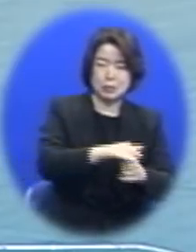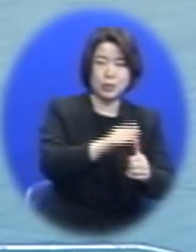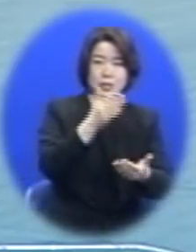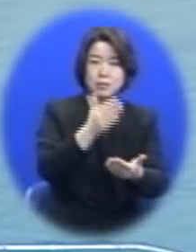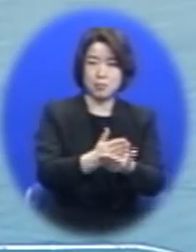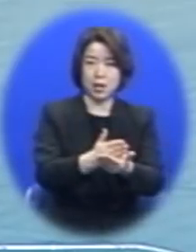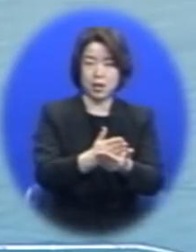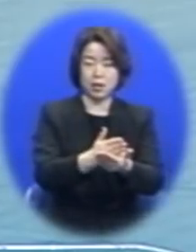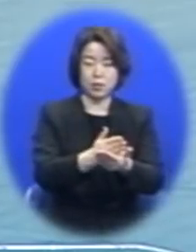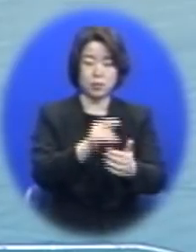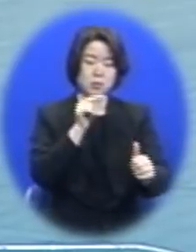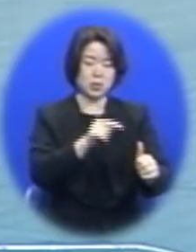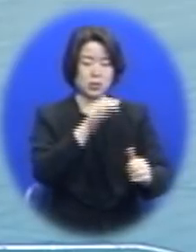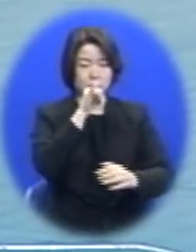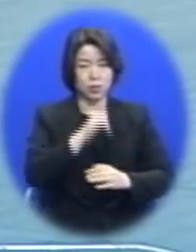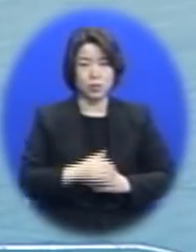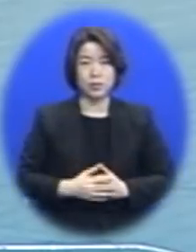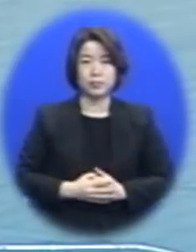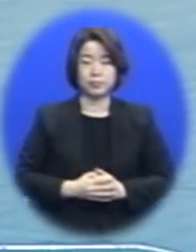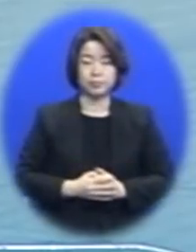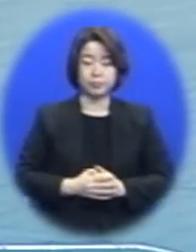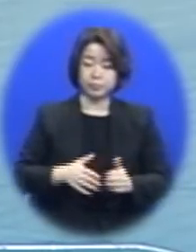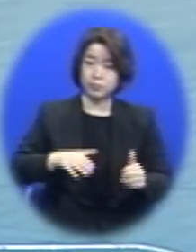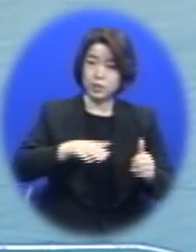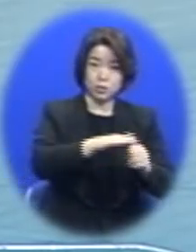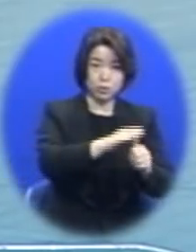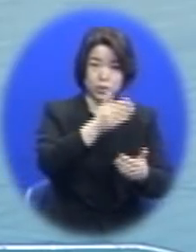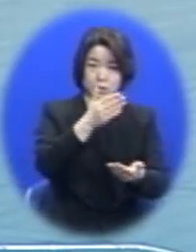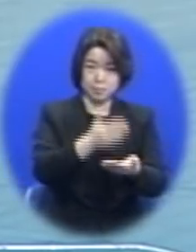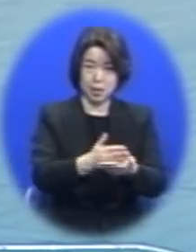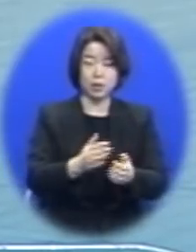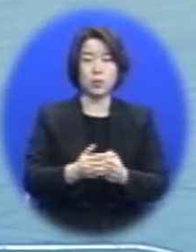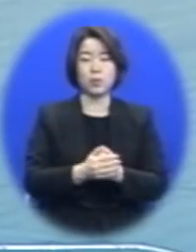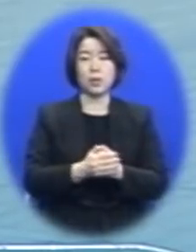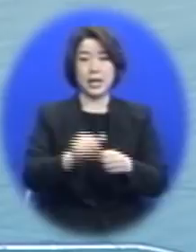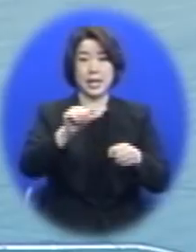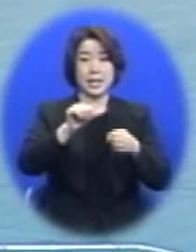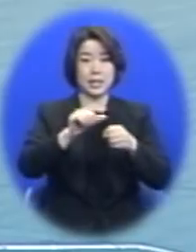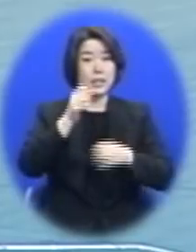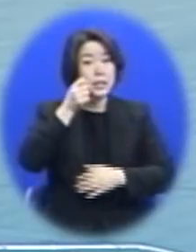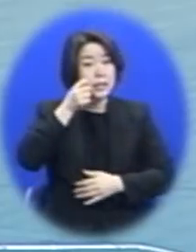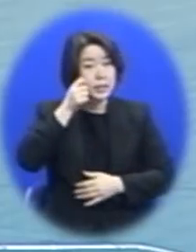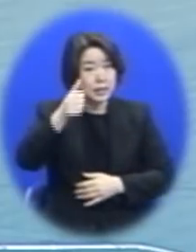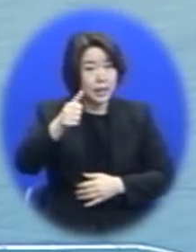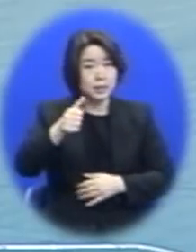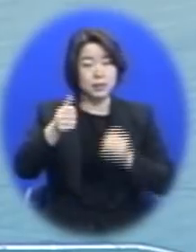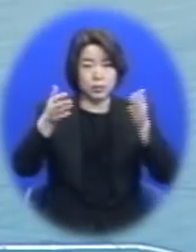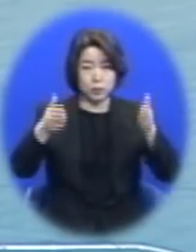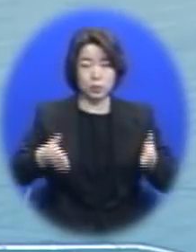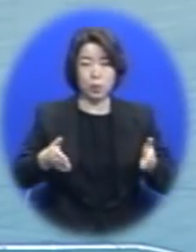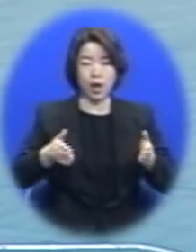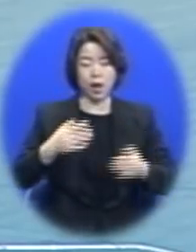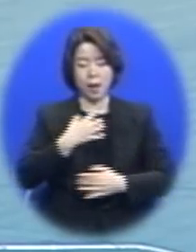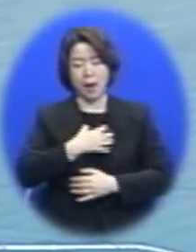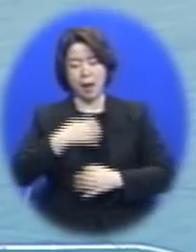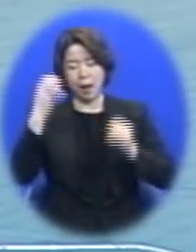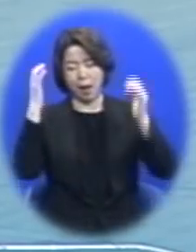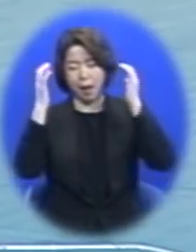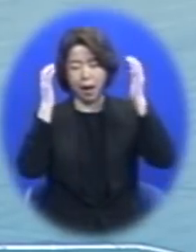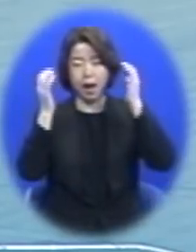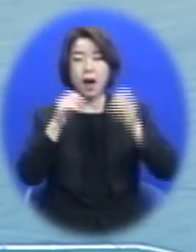하십니다 죽이지는 말고 5달 동안 괴롭게 만 하라 그의